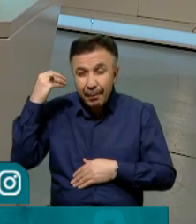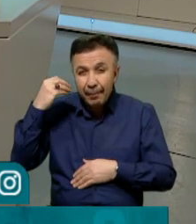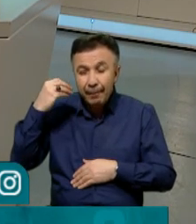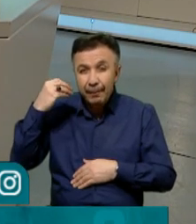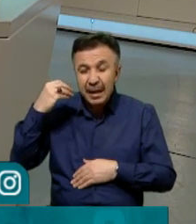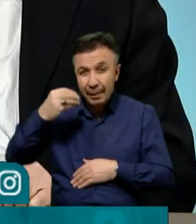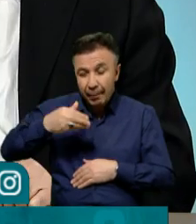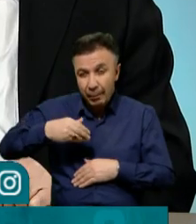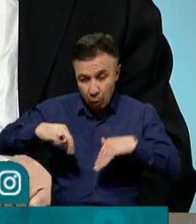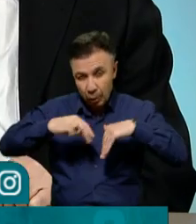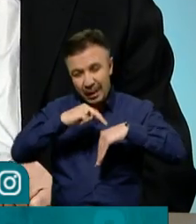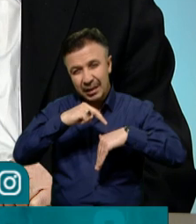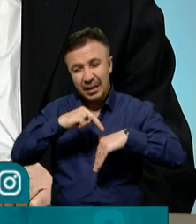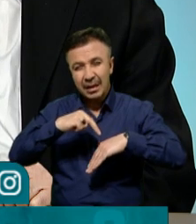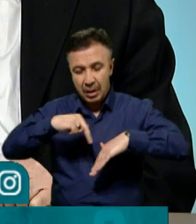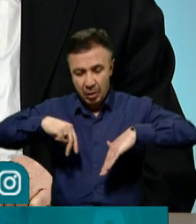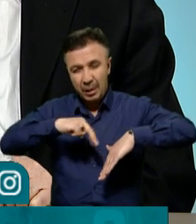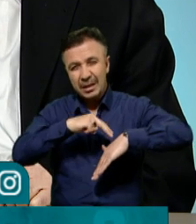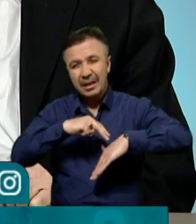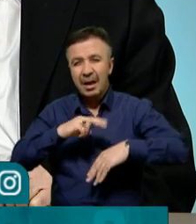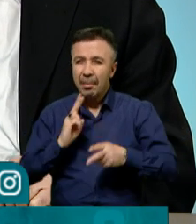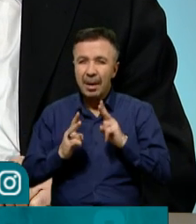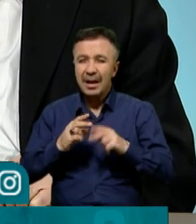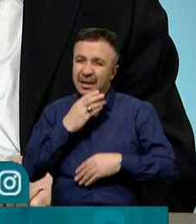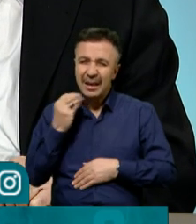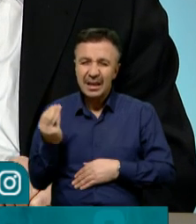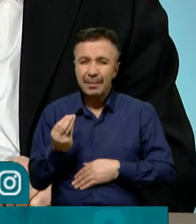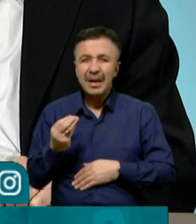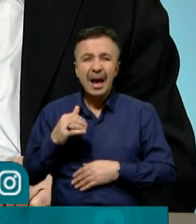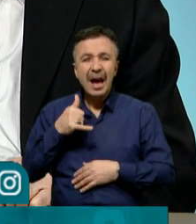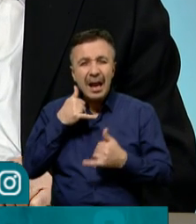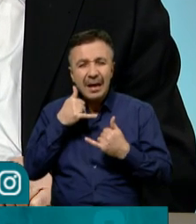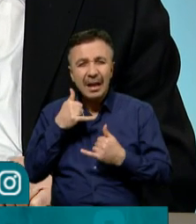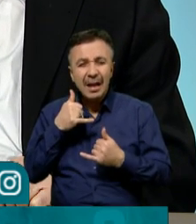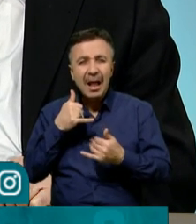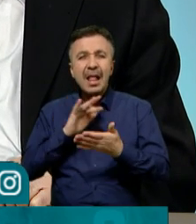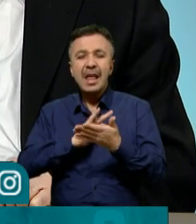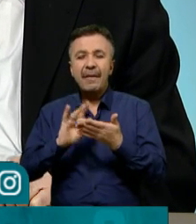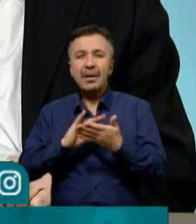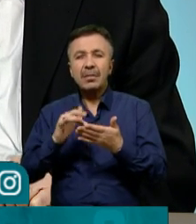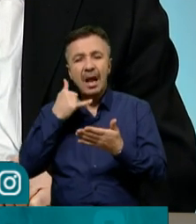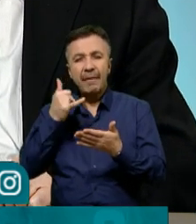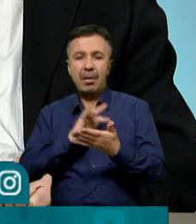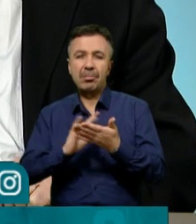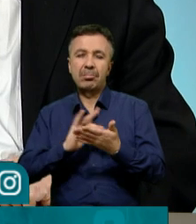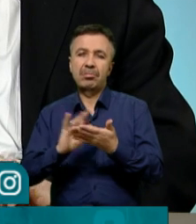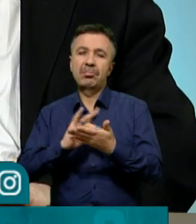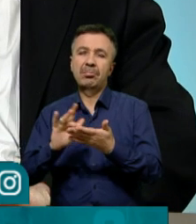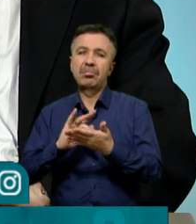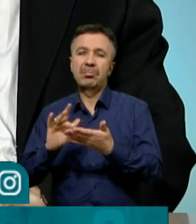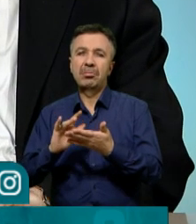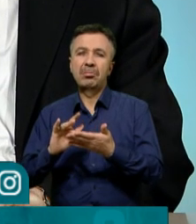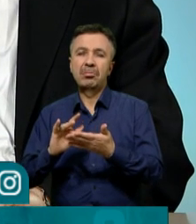bazı gençlerimiz ellerinde cep telefonuyla telefondan oynuyorlar. Ben İmam Gazali Hazretleri'nde okudum